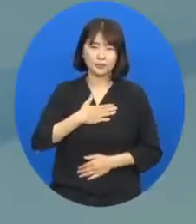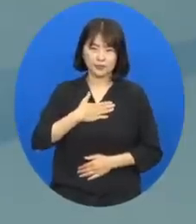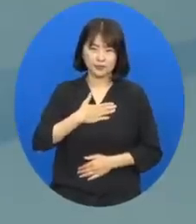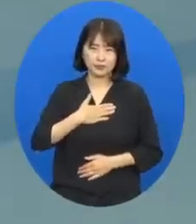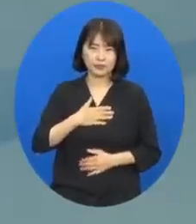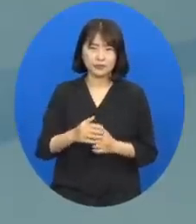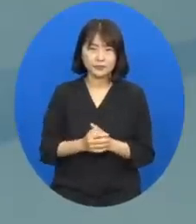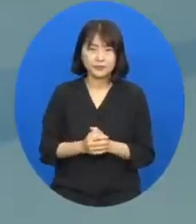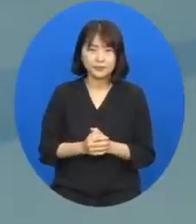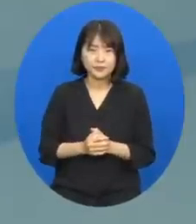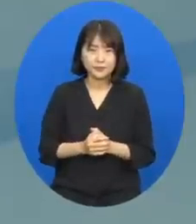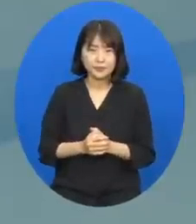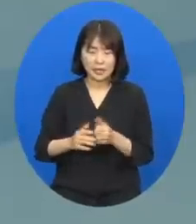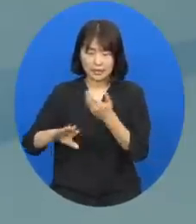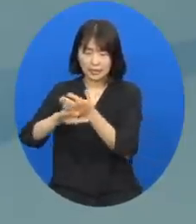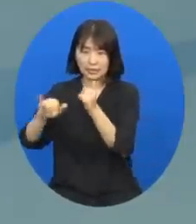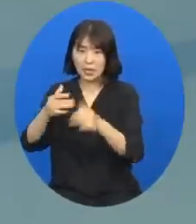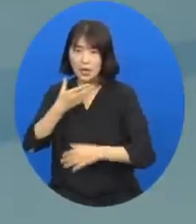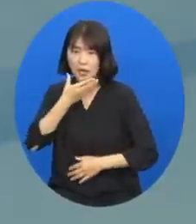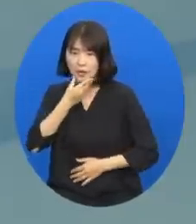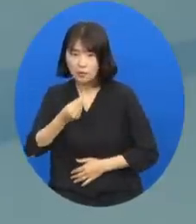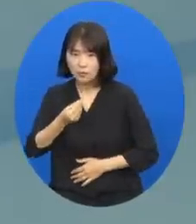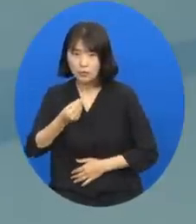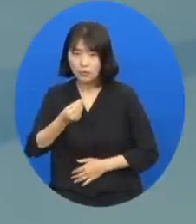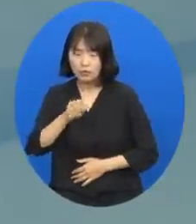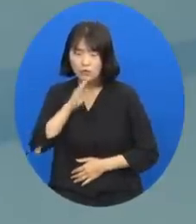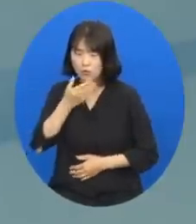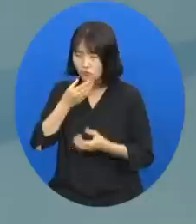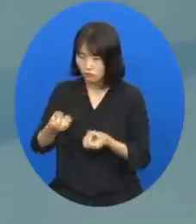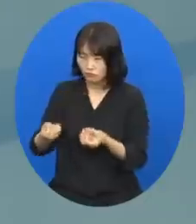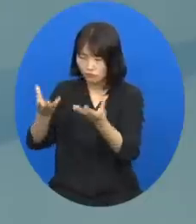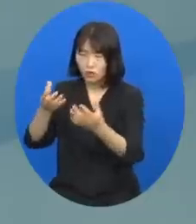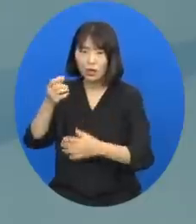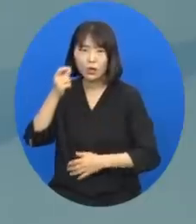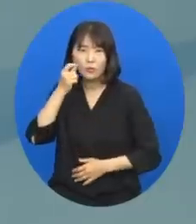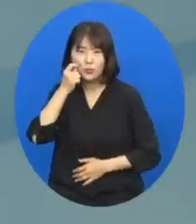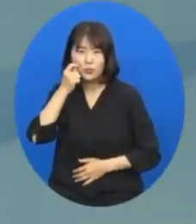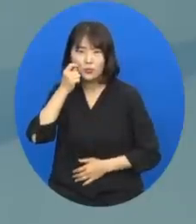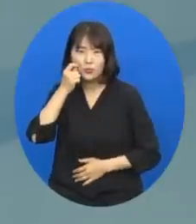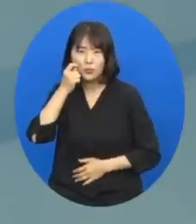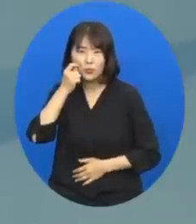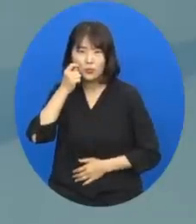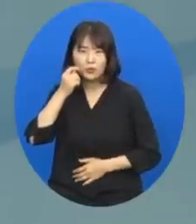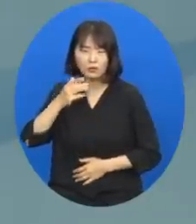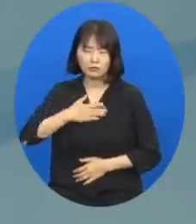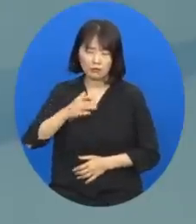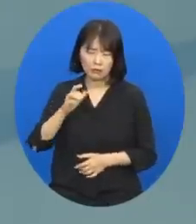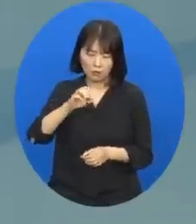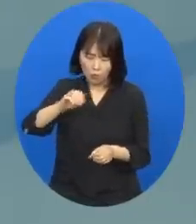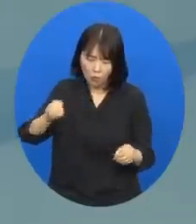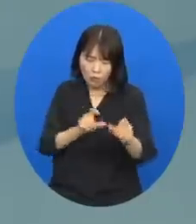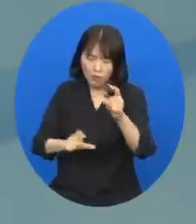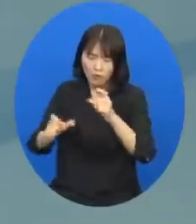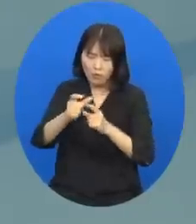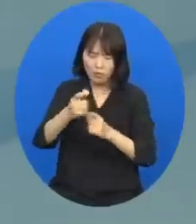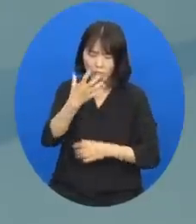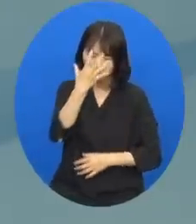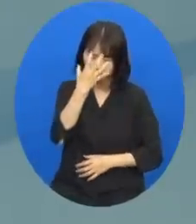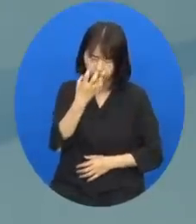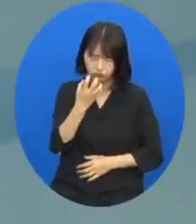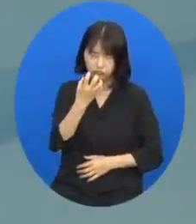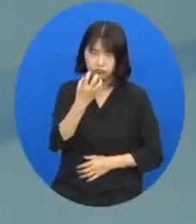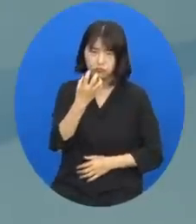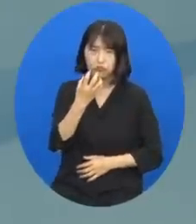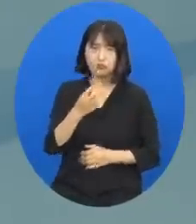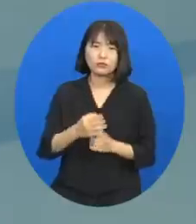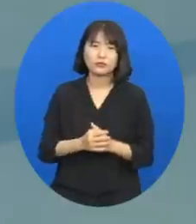다른 사람의 행복을 정말 축하해 주지 못하고 오히려 그것 때문에 내가 슬퍼지는 것입니다 우울해 집니다